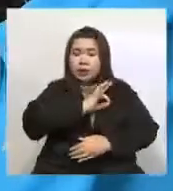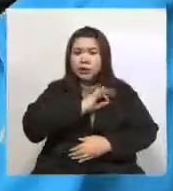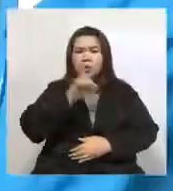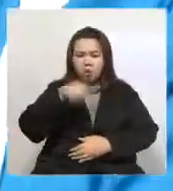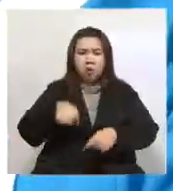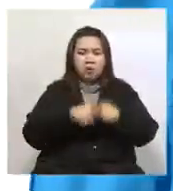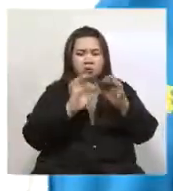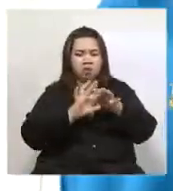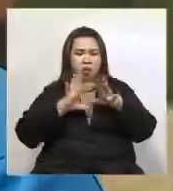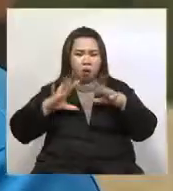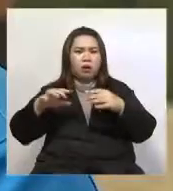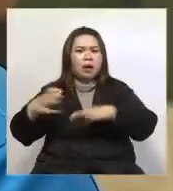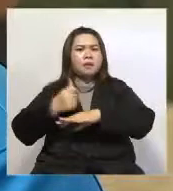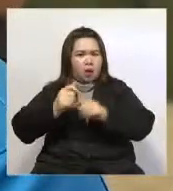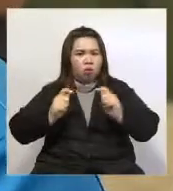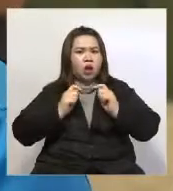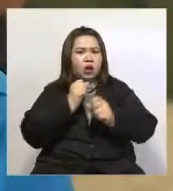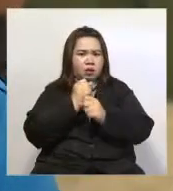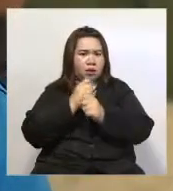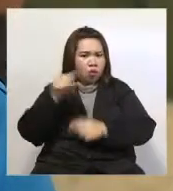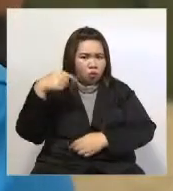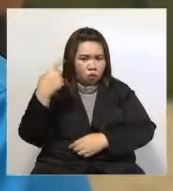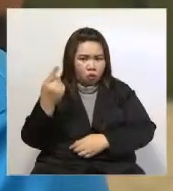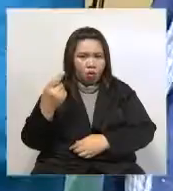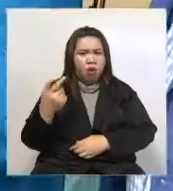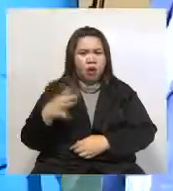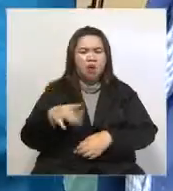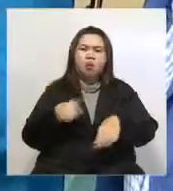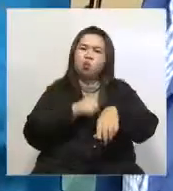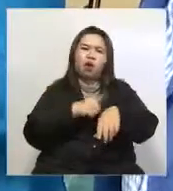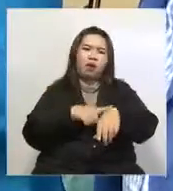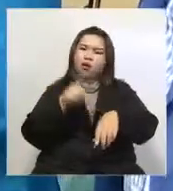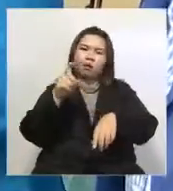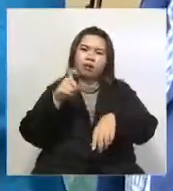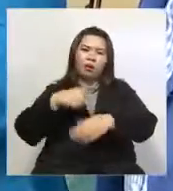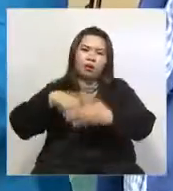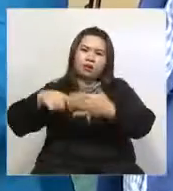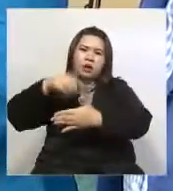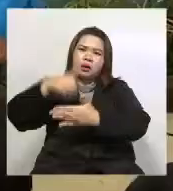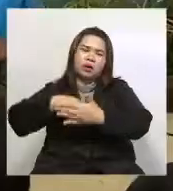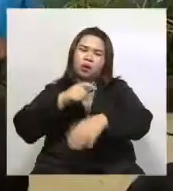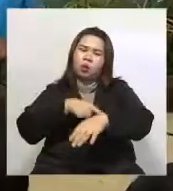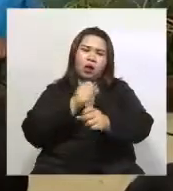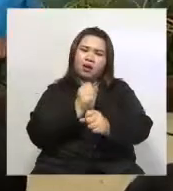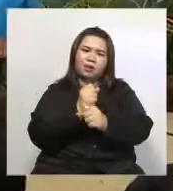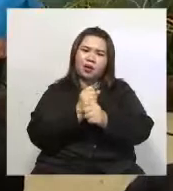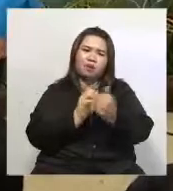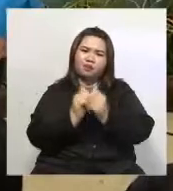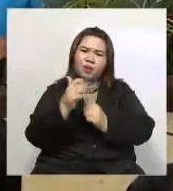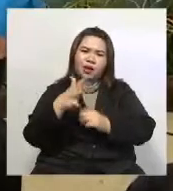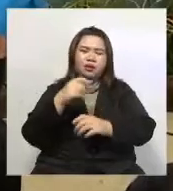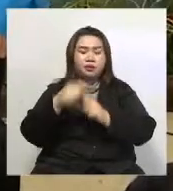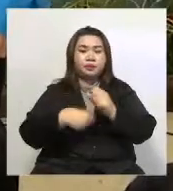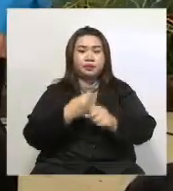ล็อกทางการเมืองแล้วซึ่งก็จะกระทบให้การดำเนินการไม่ทันการเลือกตั้งที่จะเกิดขึ้นตามโรดแมปในเดือนกุมภาพัน